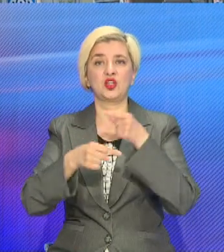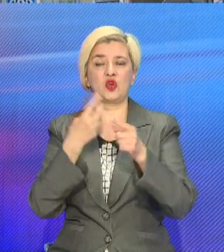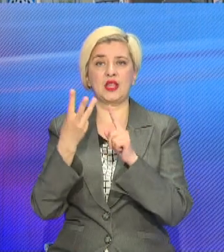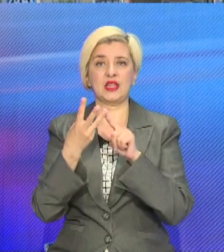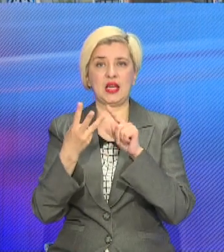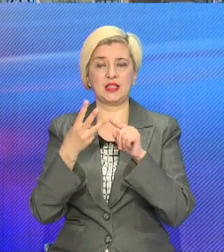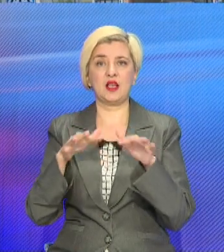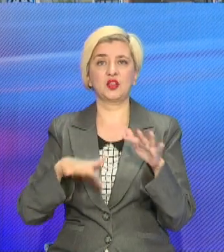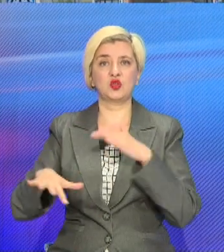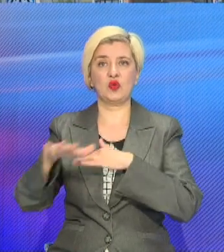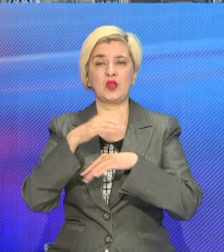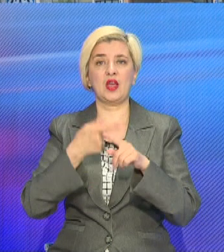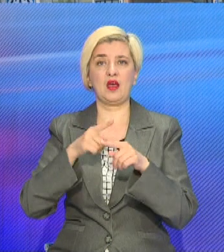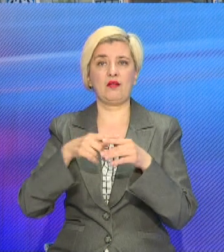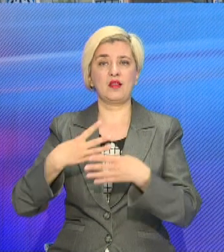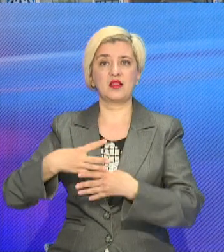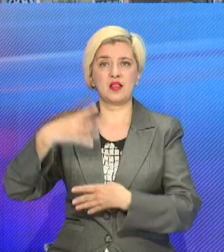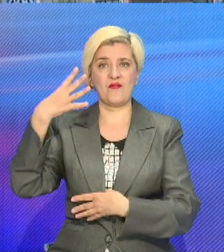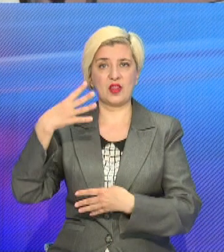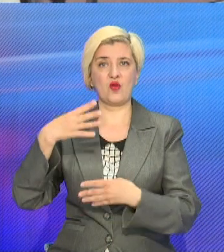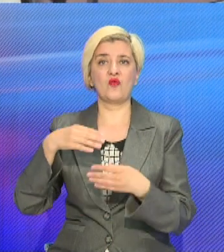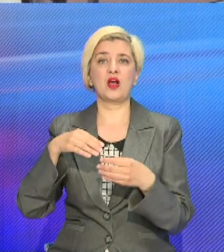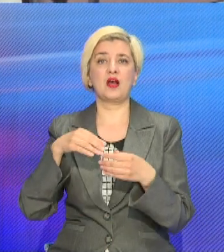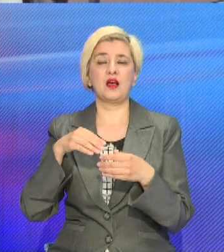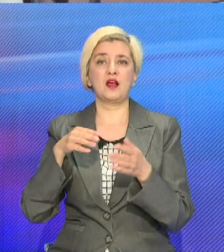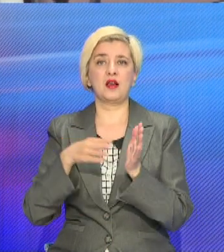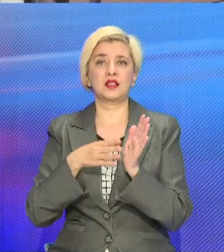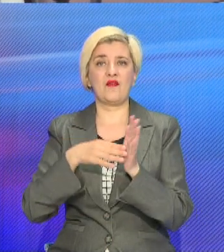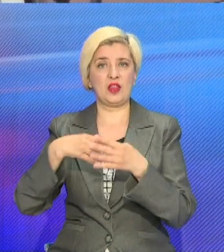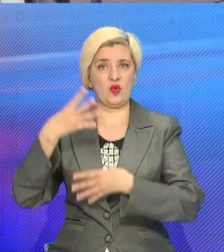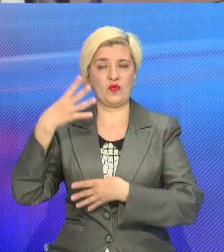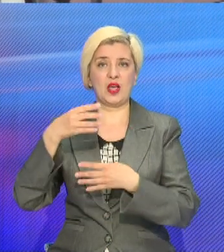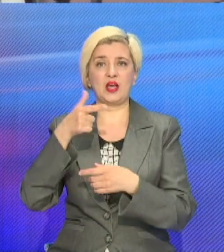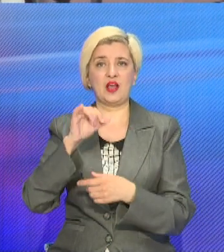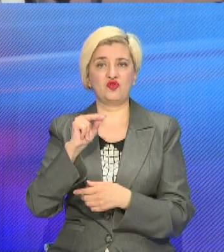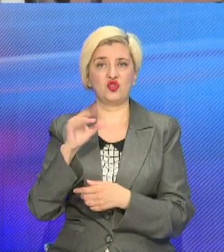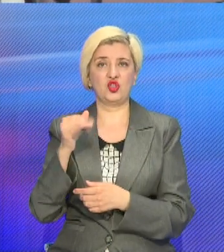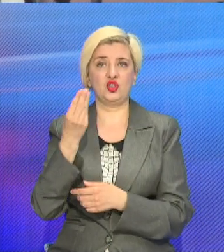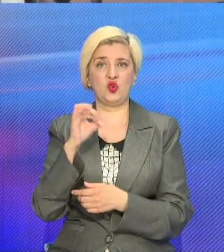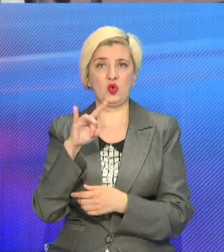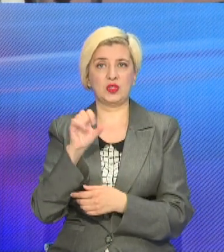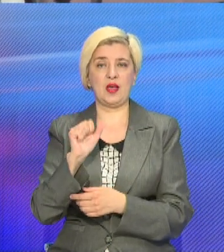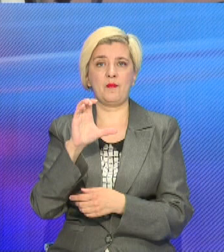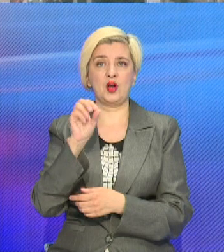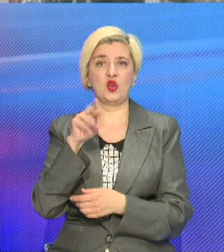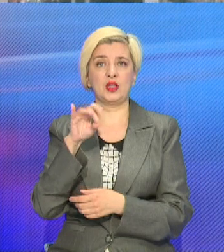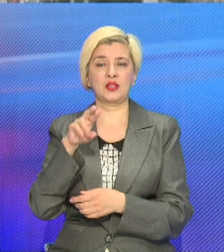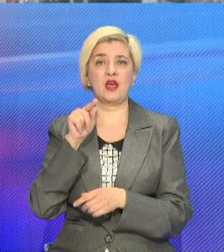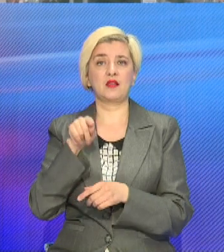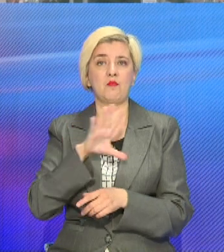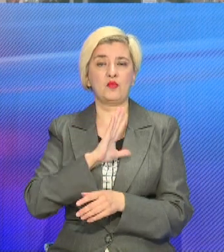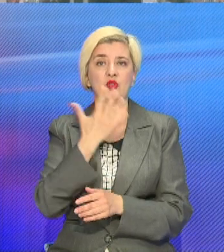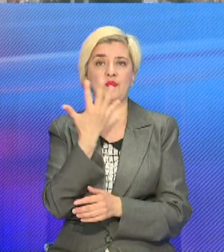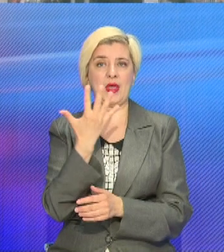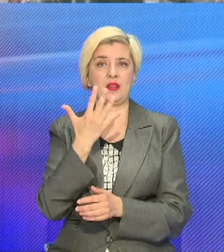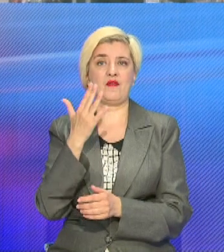зона. Гэта мікрараёны Дзевятоўка, Грандзічы, раён вуліц Мендзелеева, Шорса і Пралетарскай. Тут работы пройдуць з 5 па